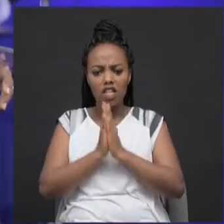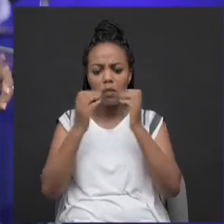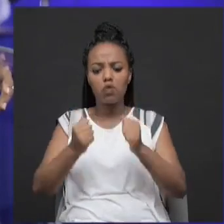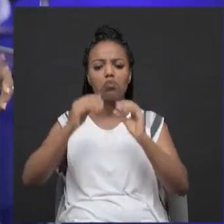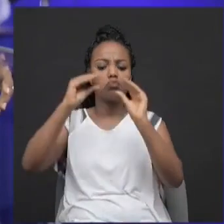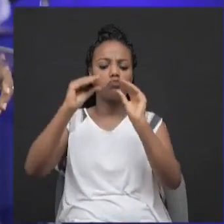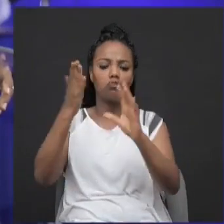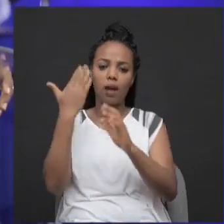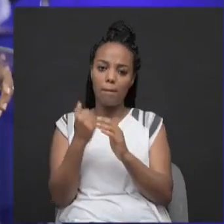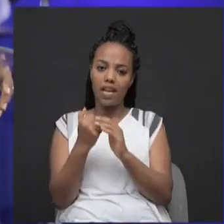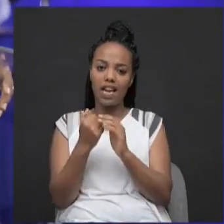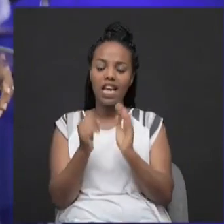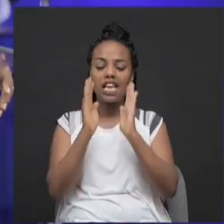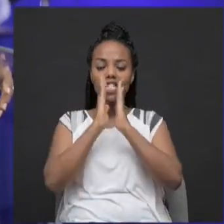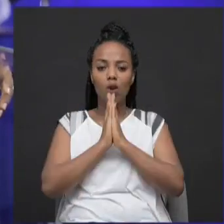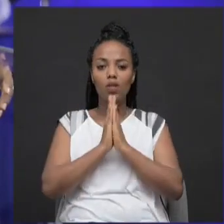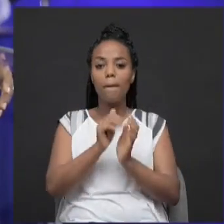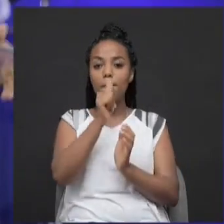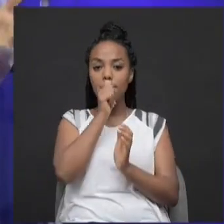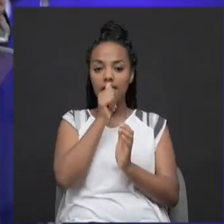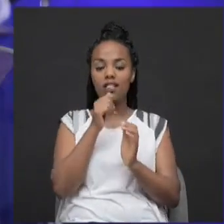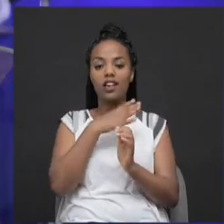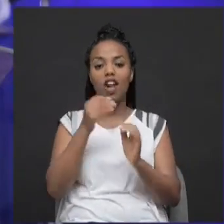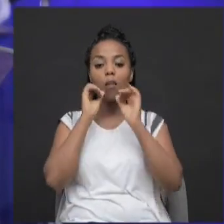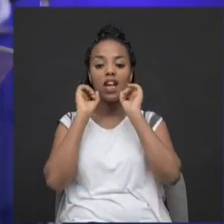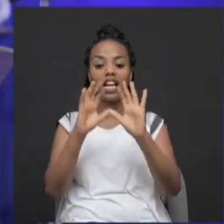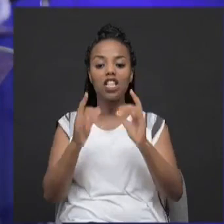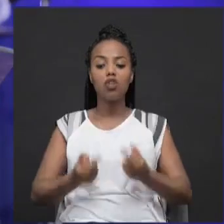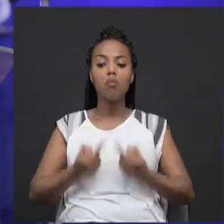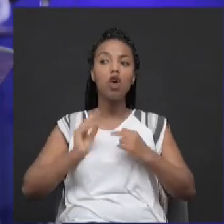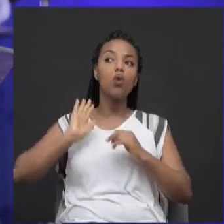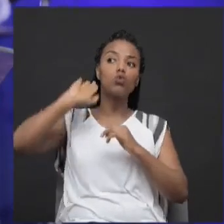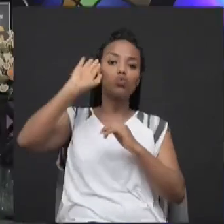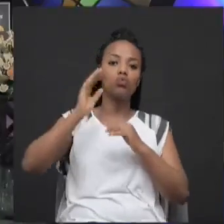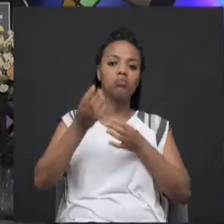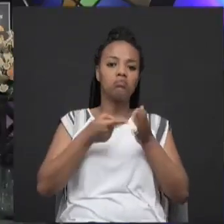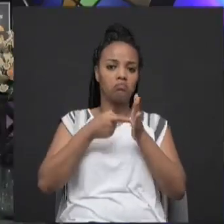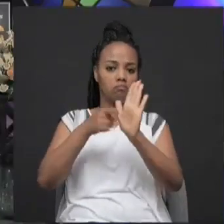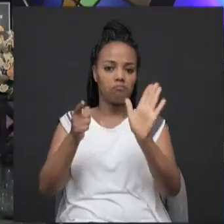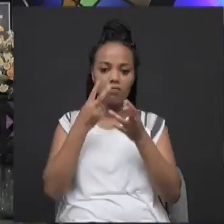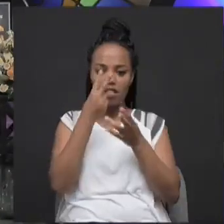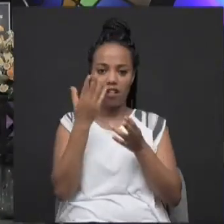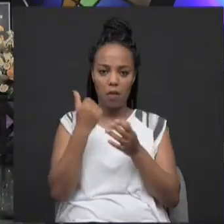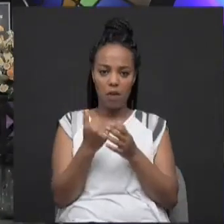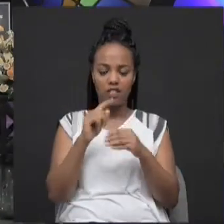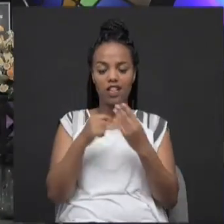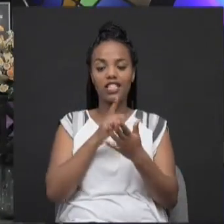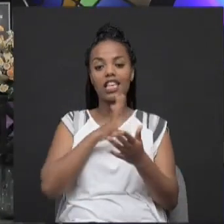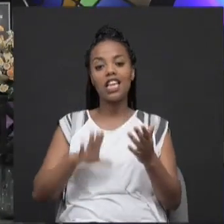ያስተምራቸዋል። የጸሎትን ምስጢርና በረከት ደግሞ በሕይወቱ ያሳያቸው ነበር። ስለዚህ ጌታ ኢየሱስ